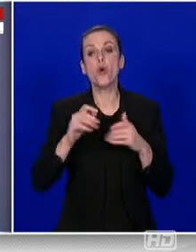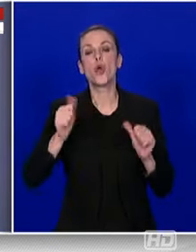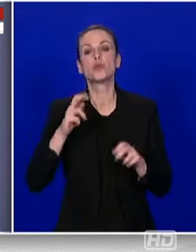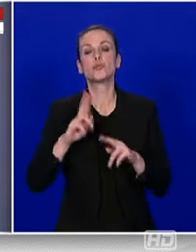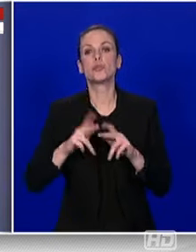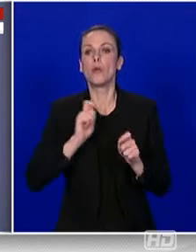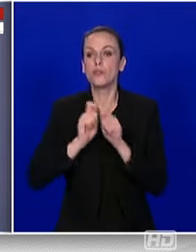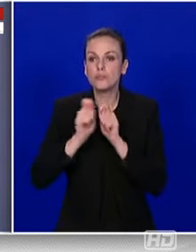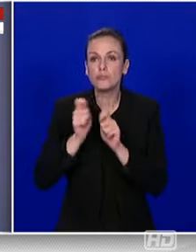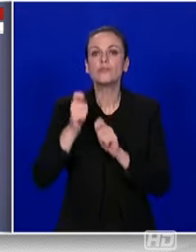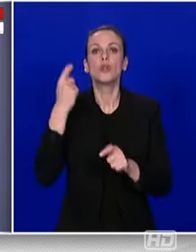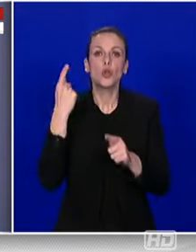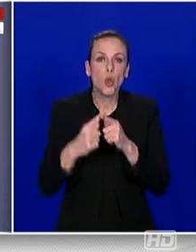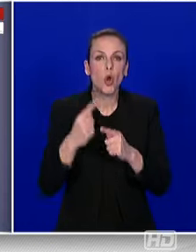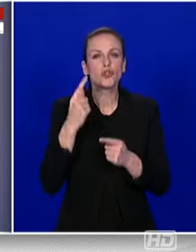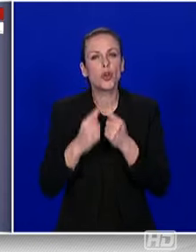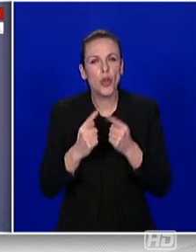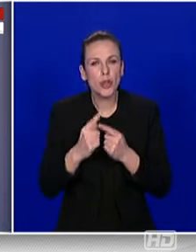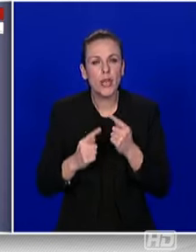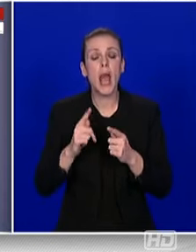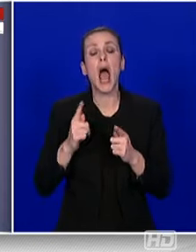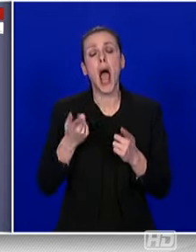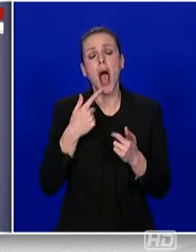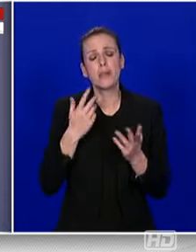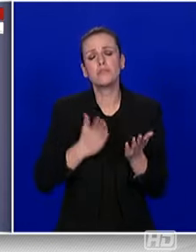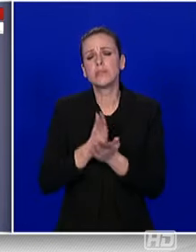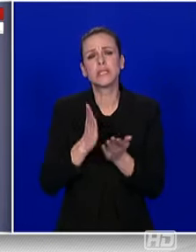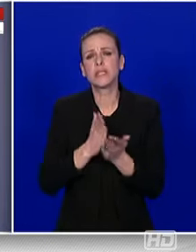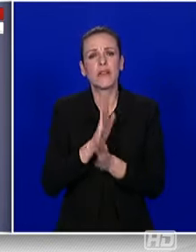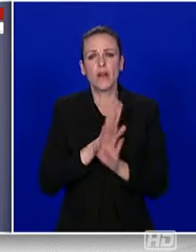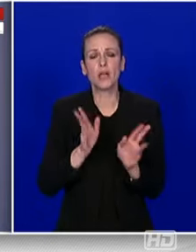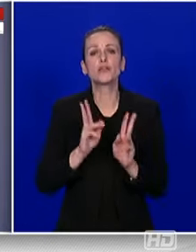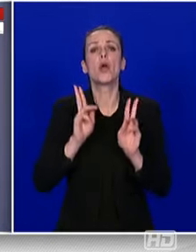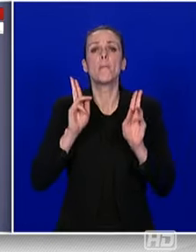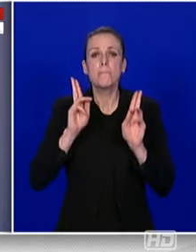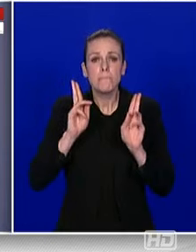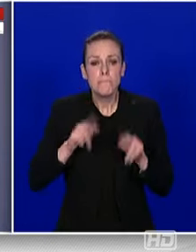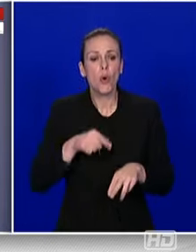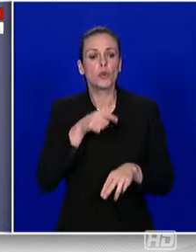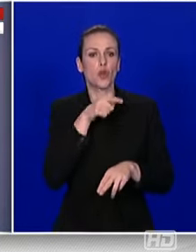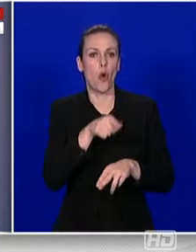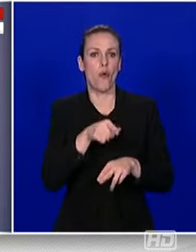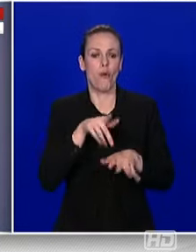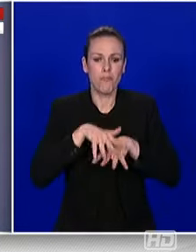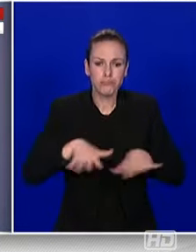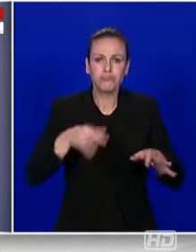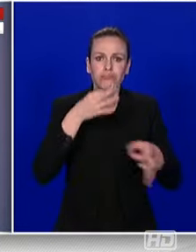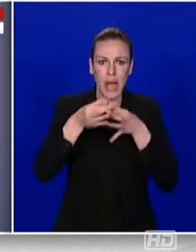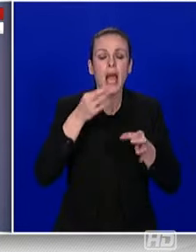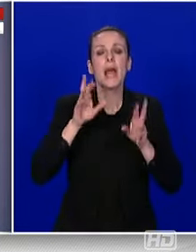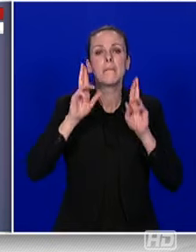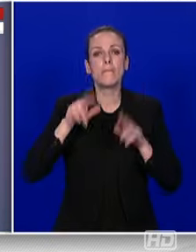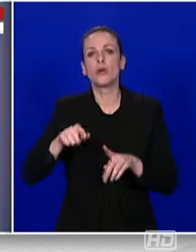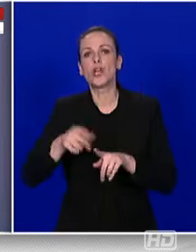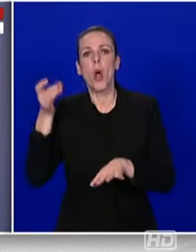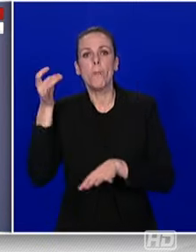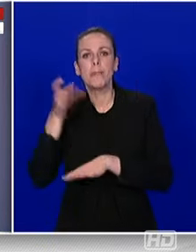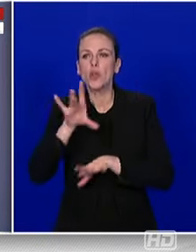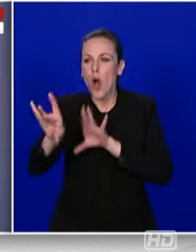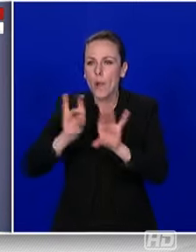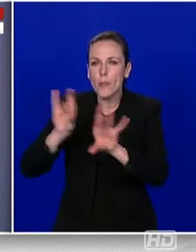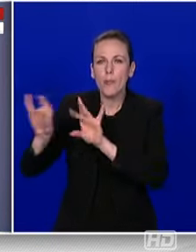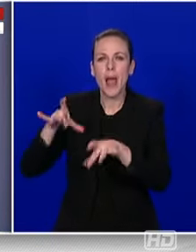razgovarati konkretnije. U svakom slučaju mislim da se time može postići ubrzavanje detekcije